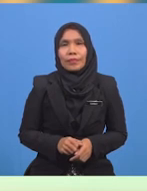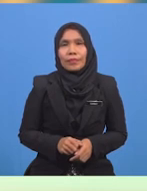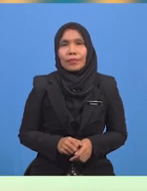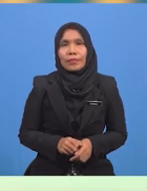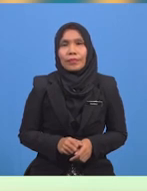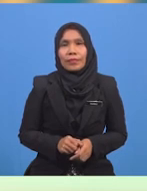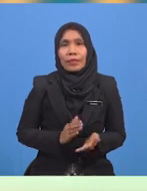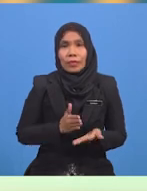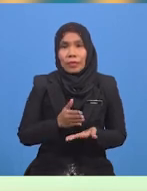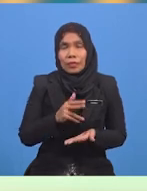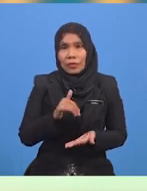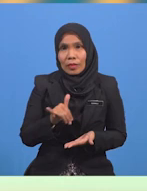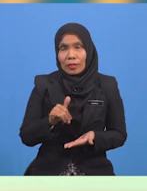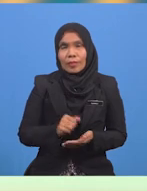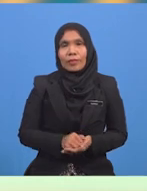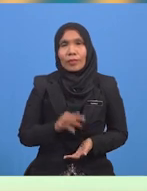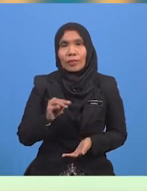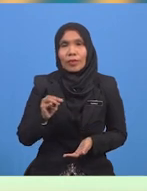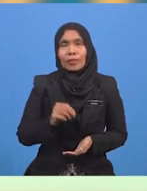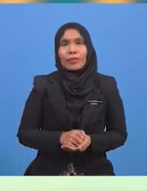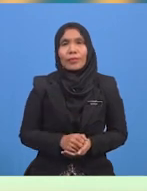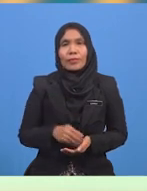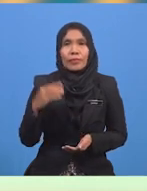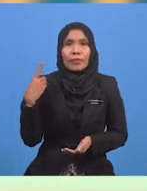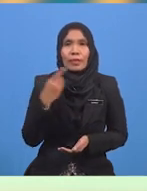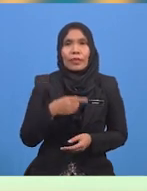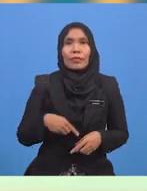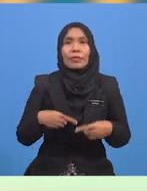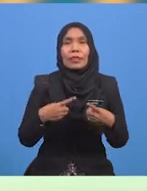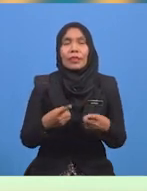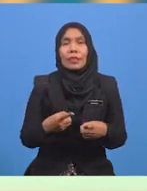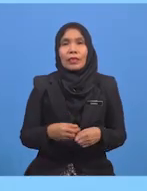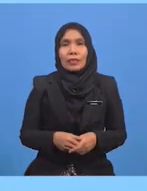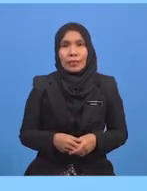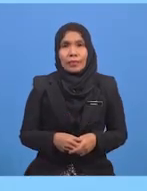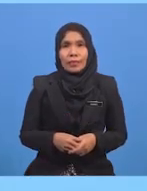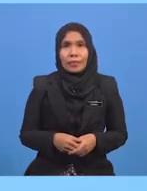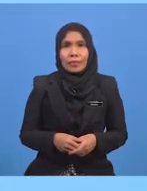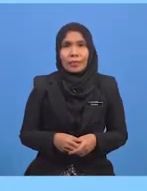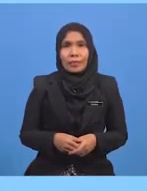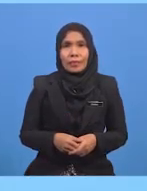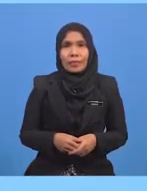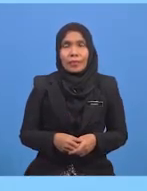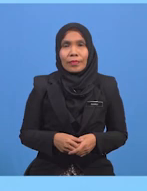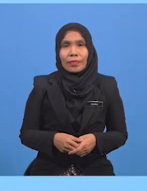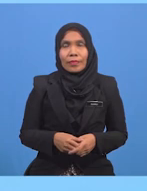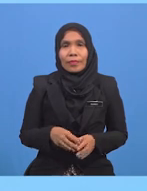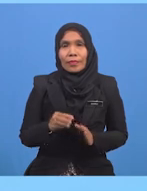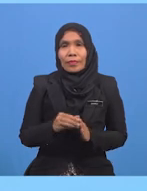Seterusnya murid-murid, kita pergi pula kepada menyelesaikan